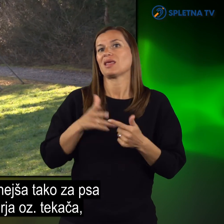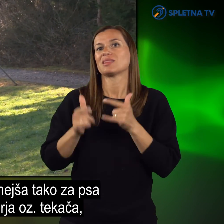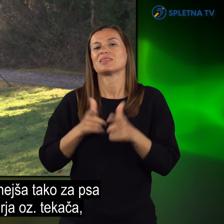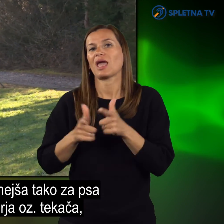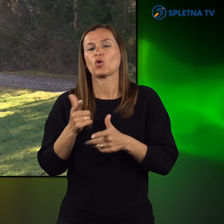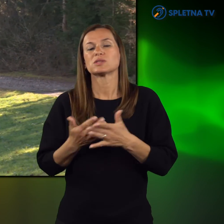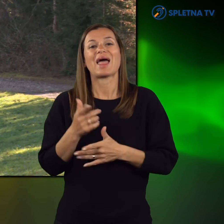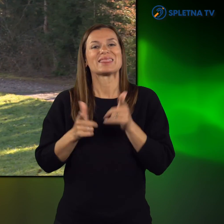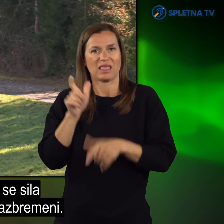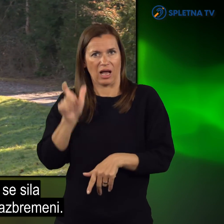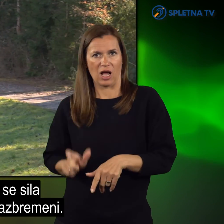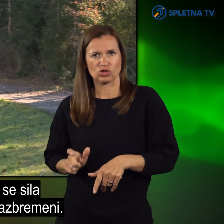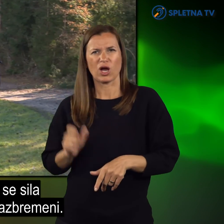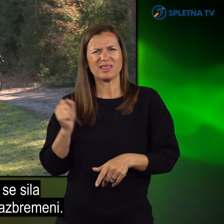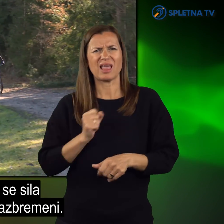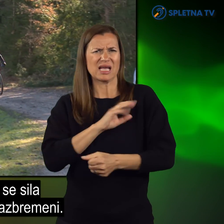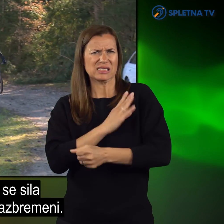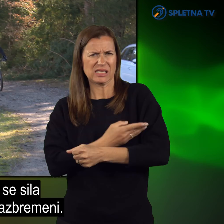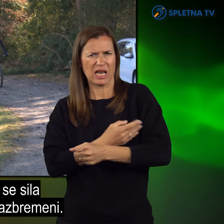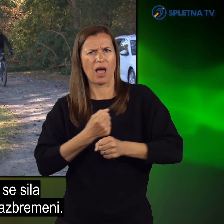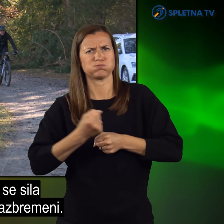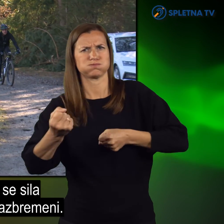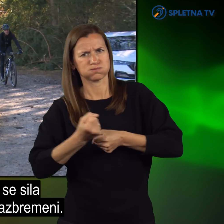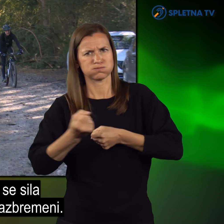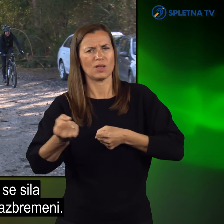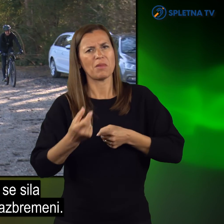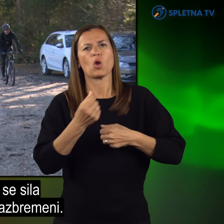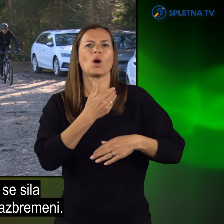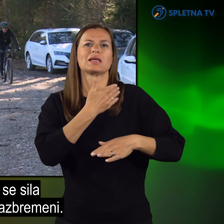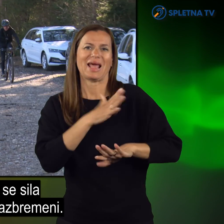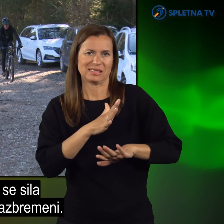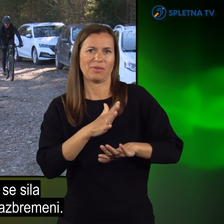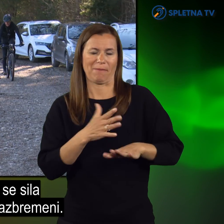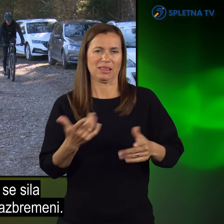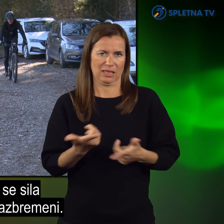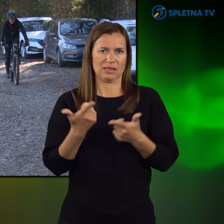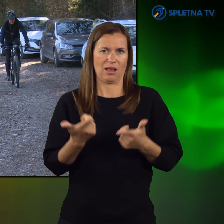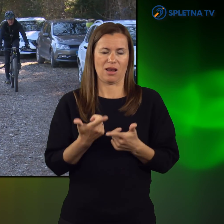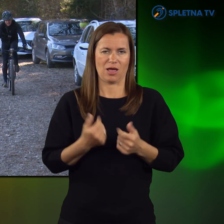za tekača, da se sila rahlo razbremeni.